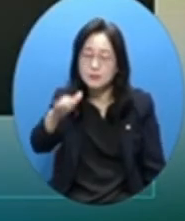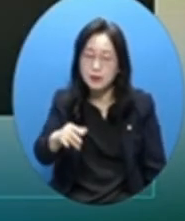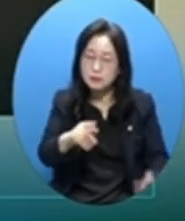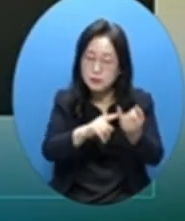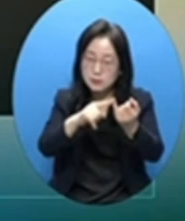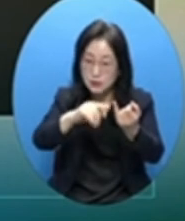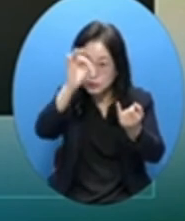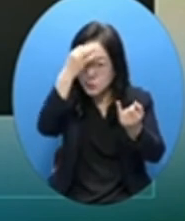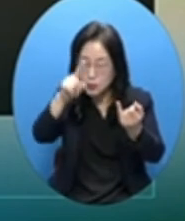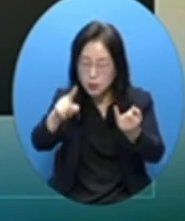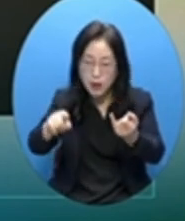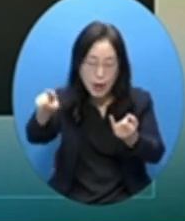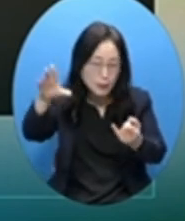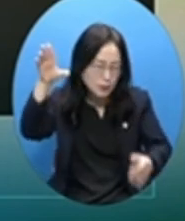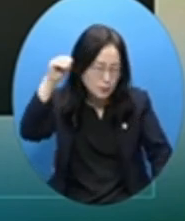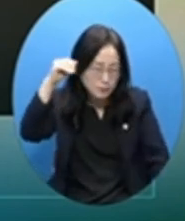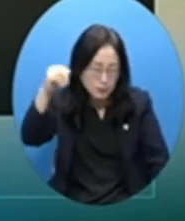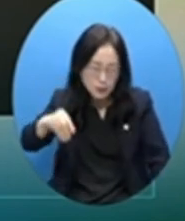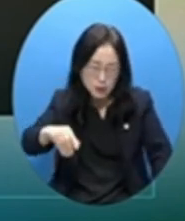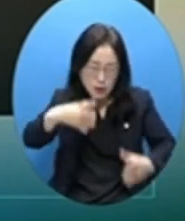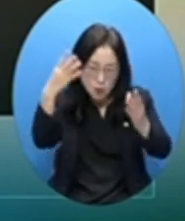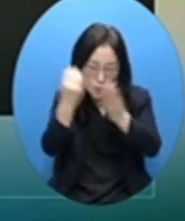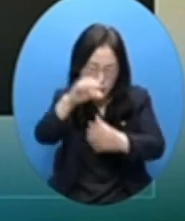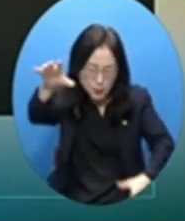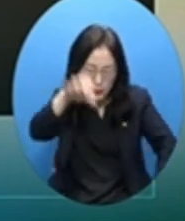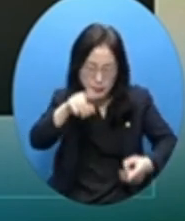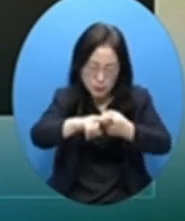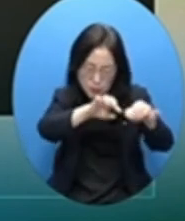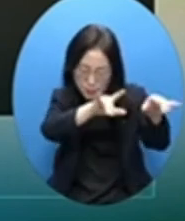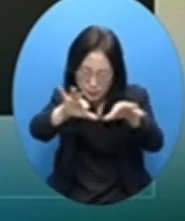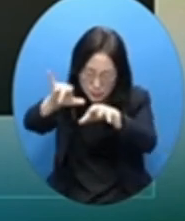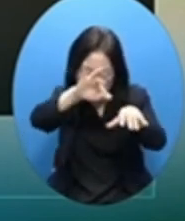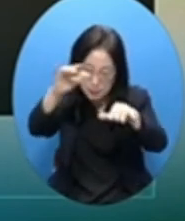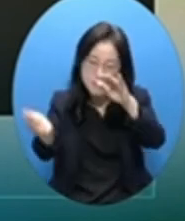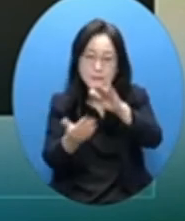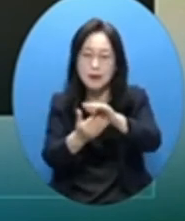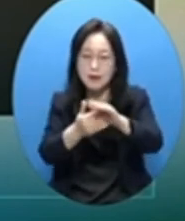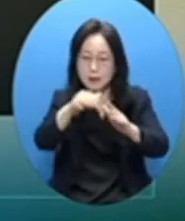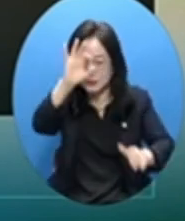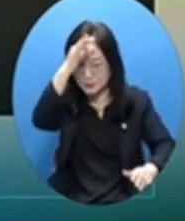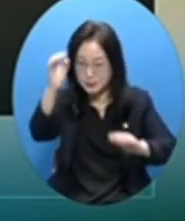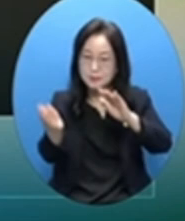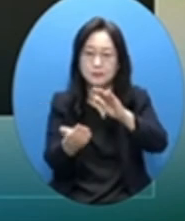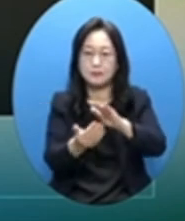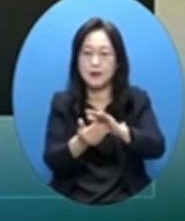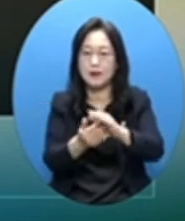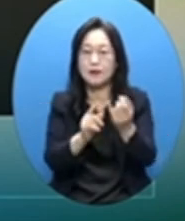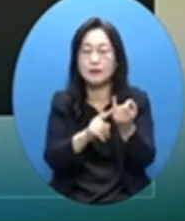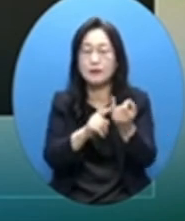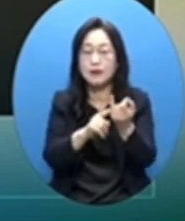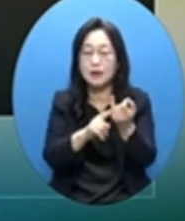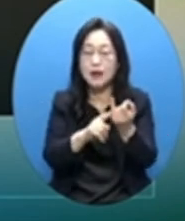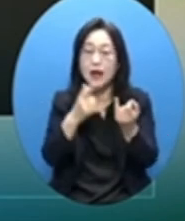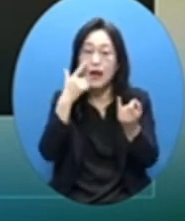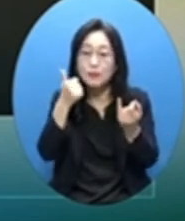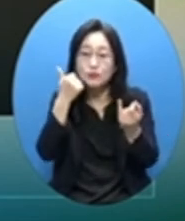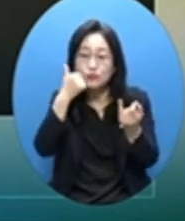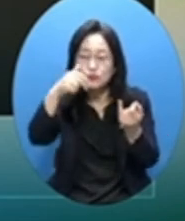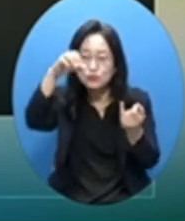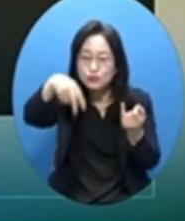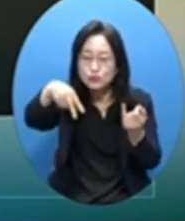주지는 절대 음감을 가진 자매인데 그 유혜은 자매의 아버지 유장주